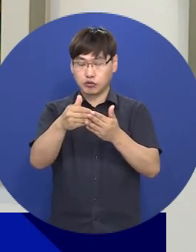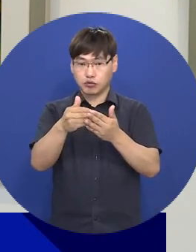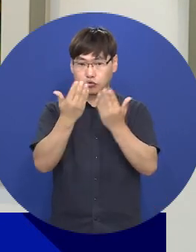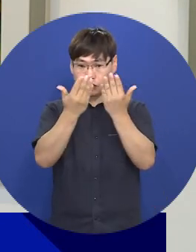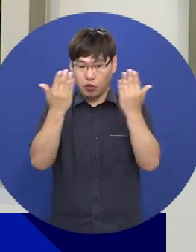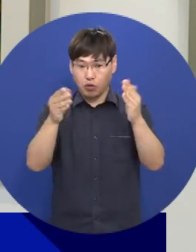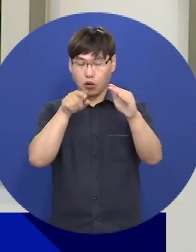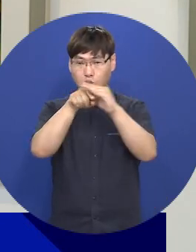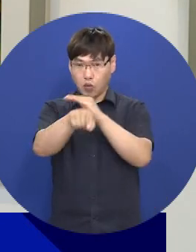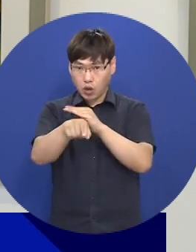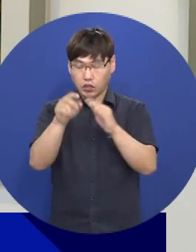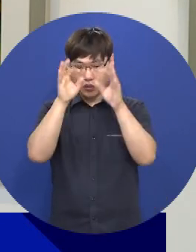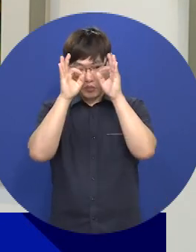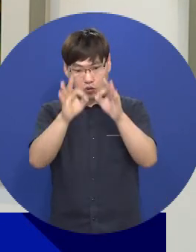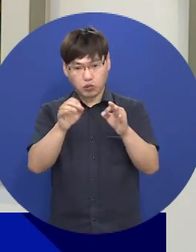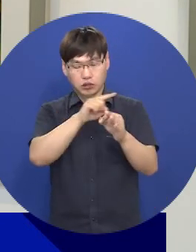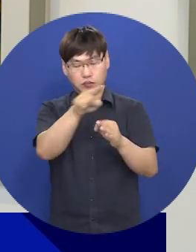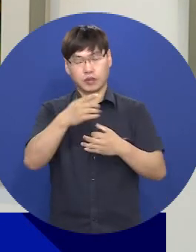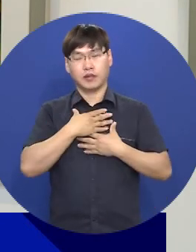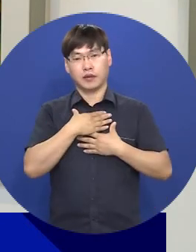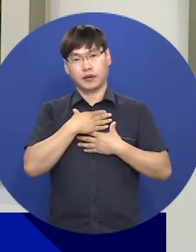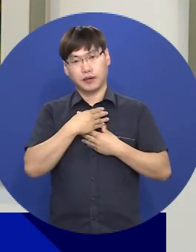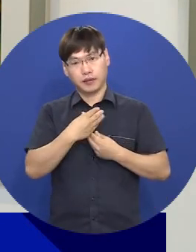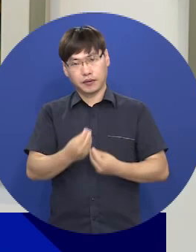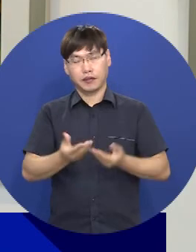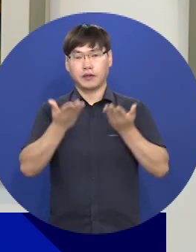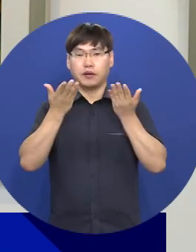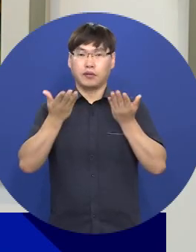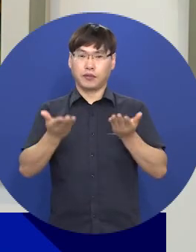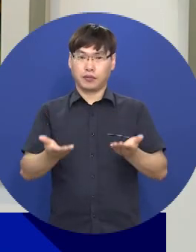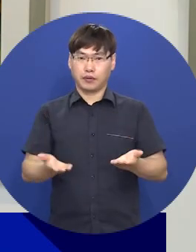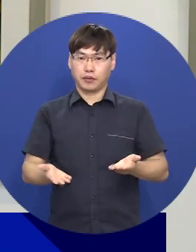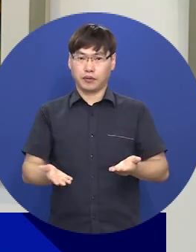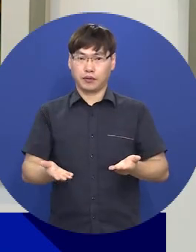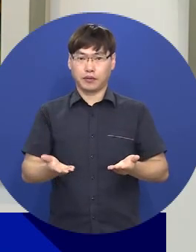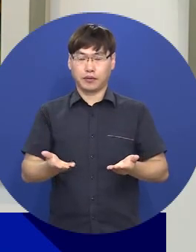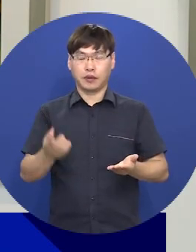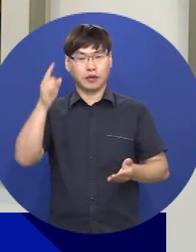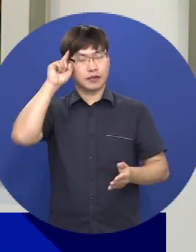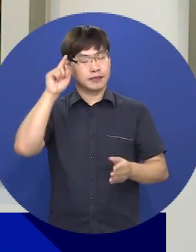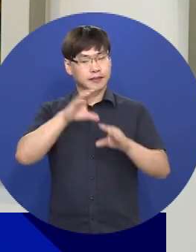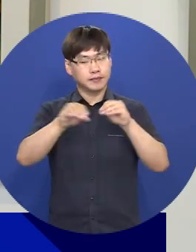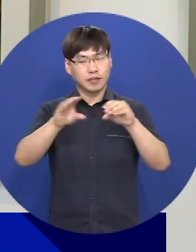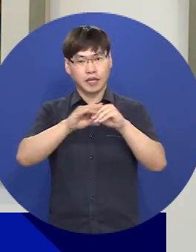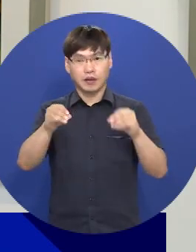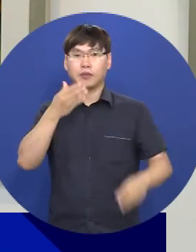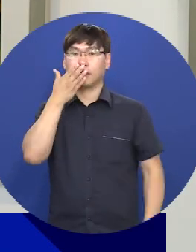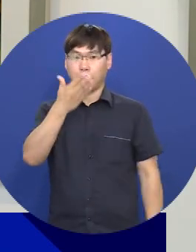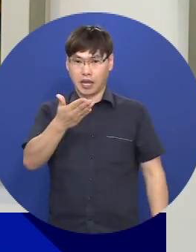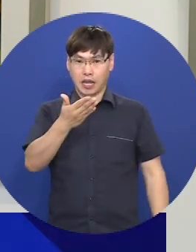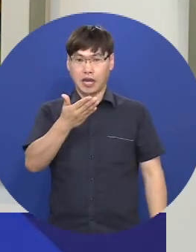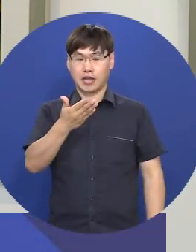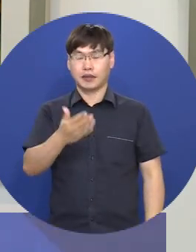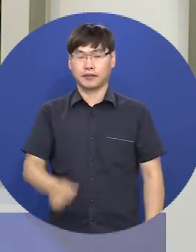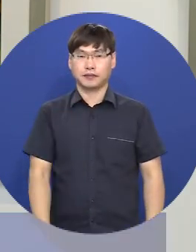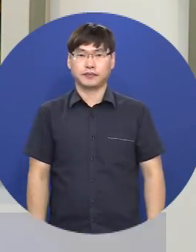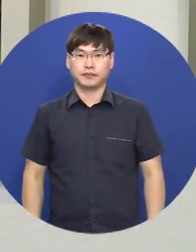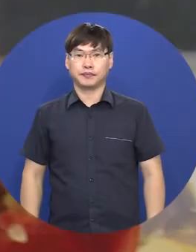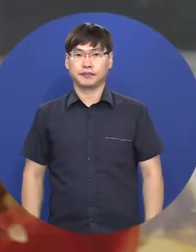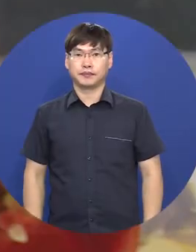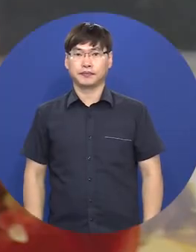보시고 조금이나마 힐링이 되시고 마음의 위안이 됐으면 하는 국민들에게